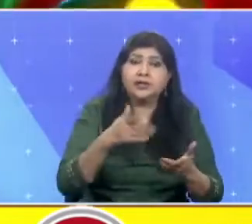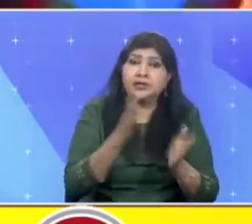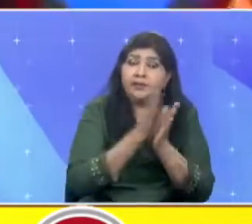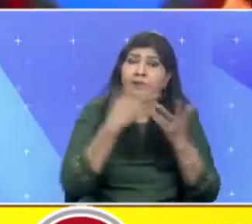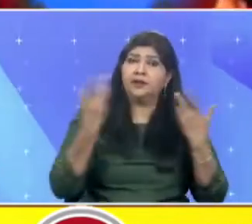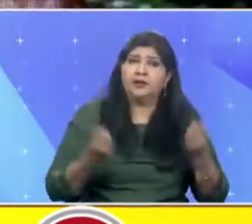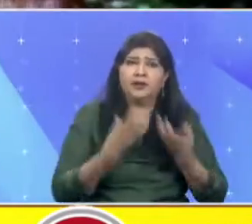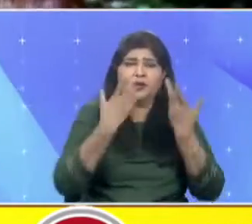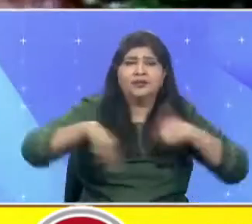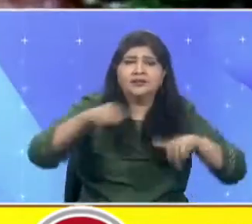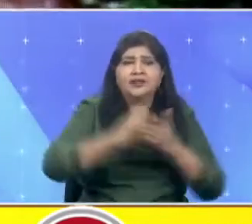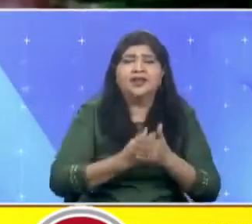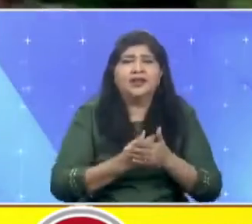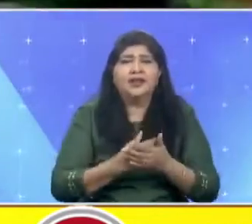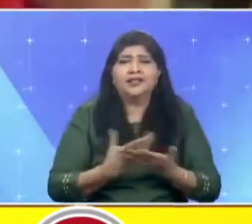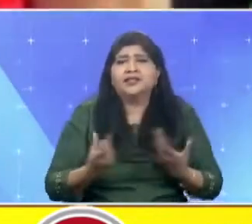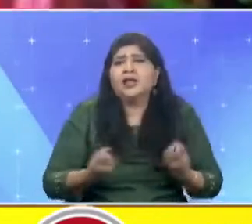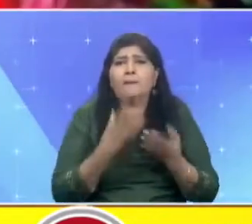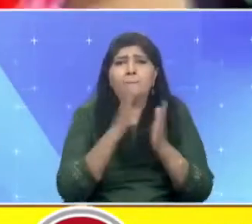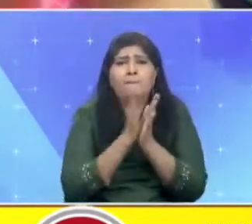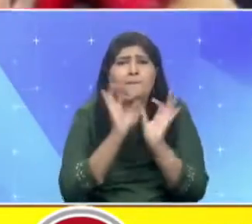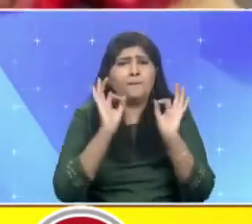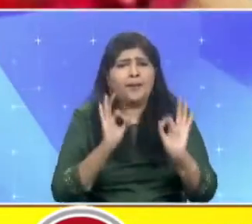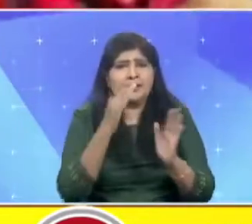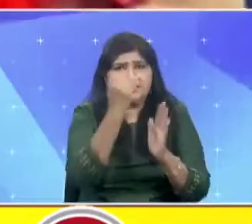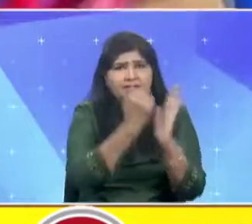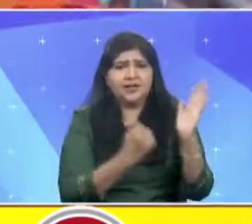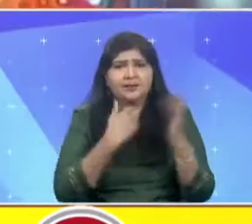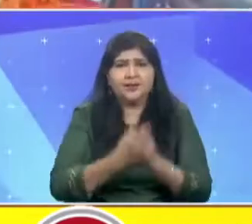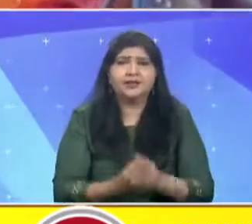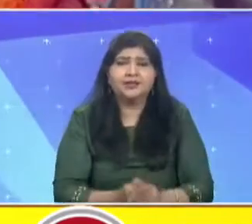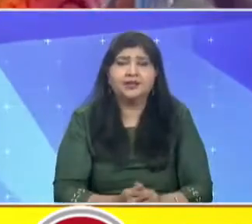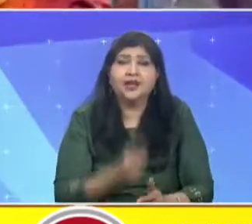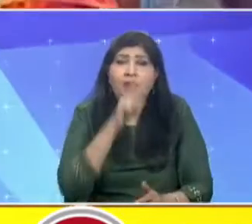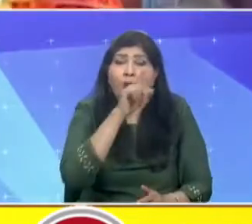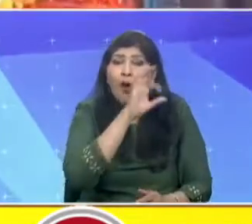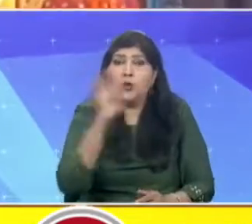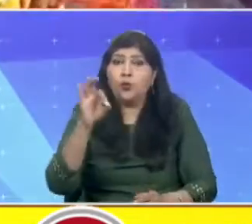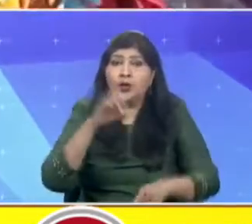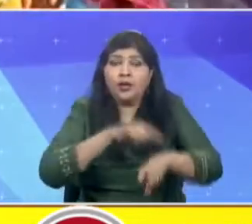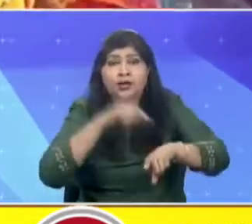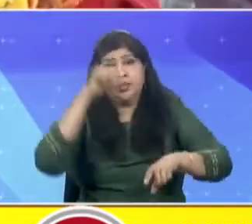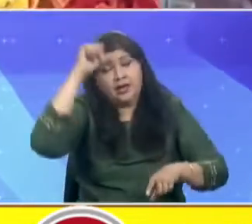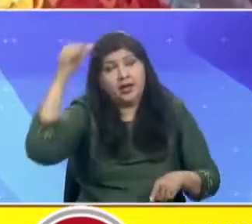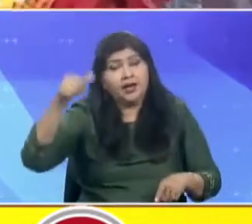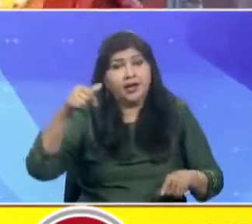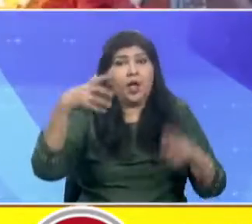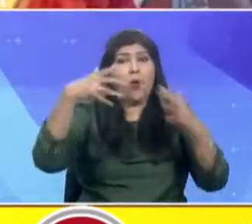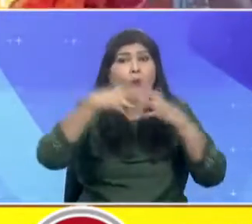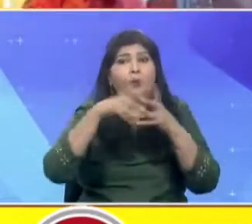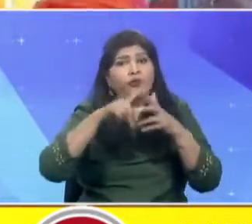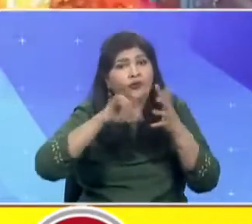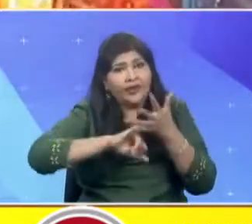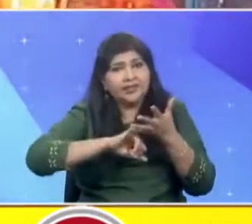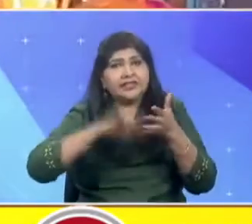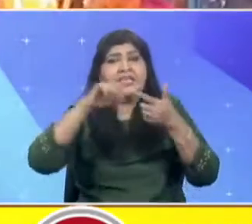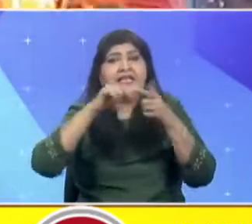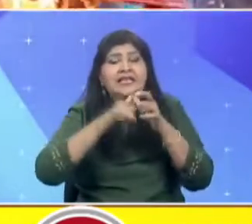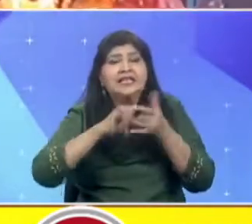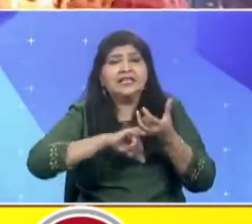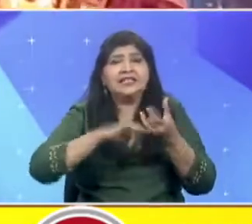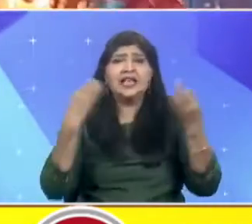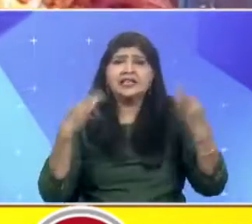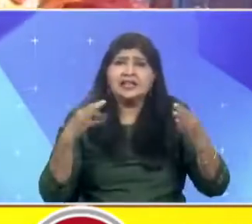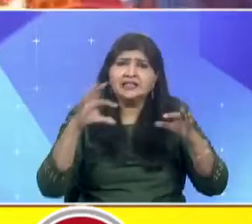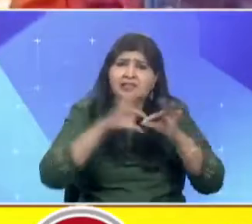रौनक को चार चांद लग जाते हैं। एक सप्ताह तक भारत के पूरब और पश्चिम की संस्कृतियों का ये